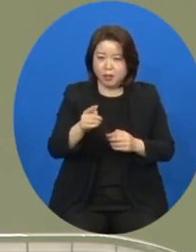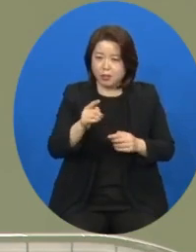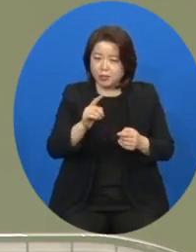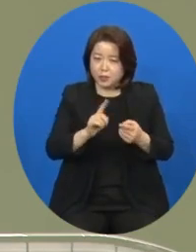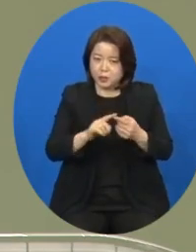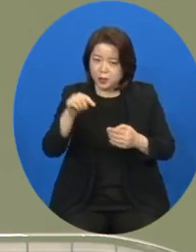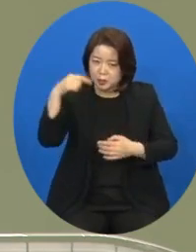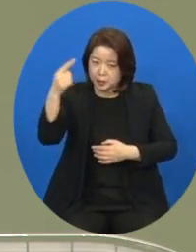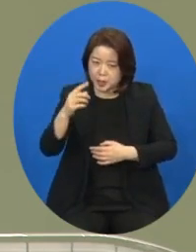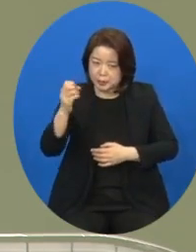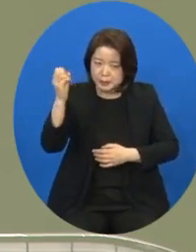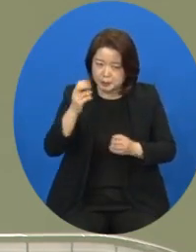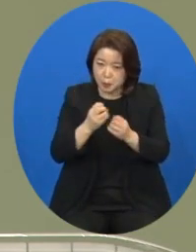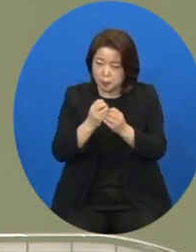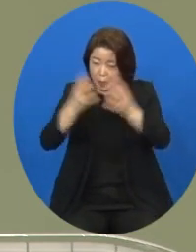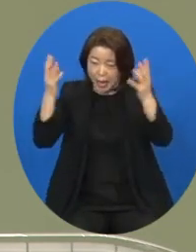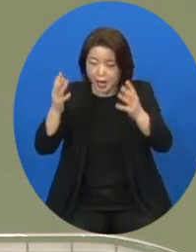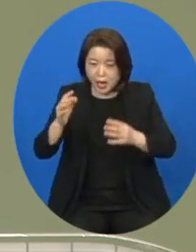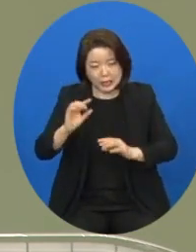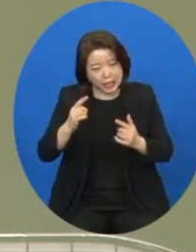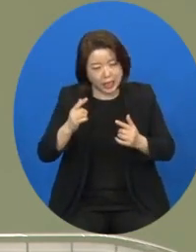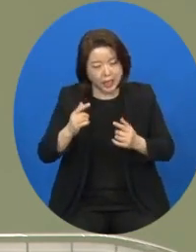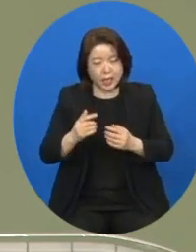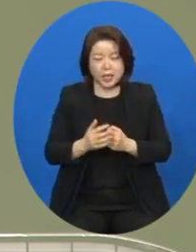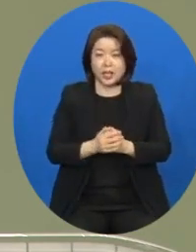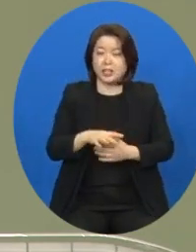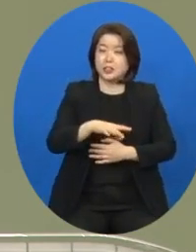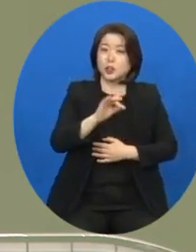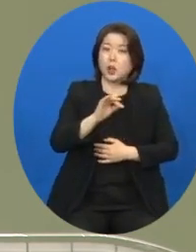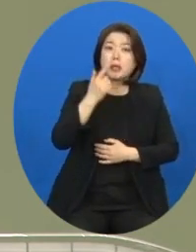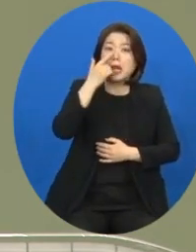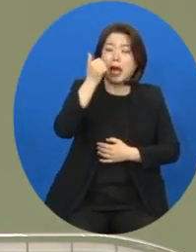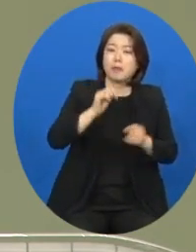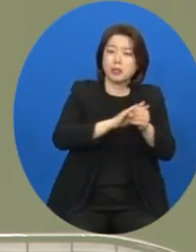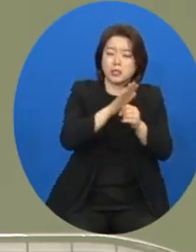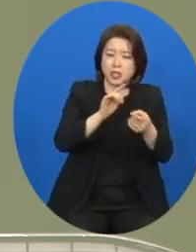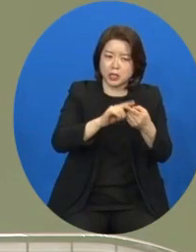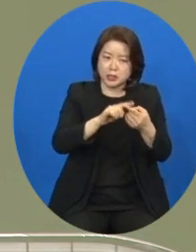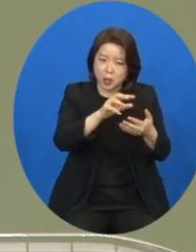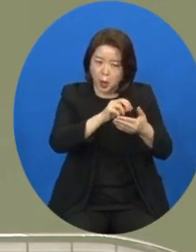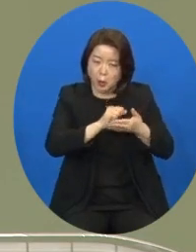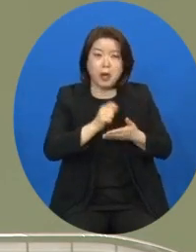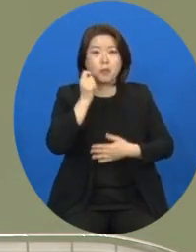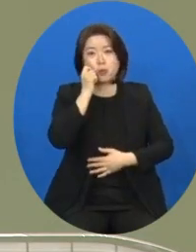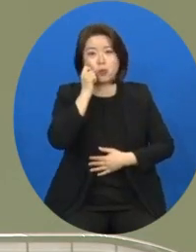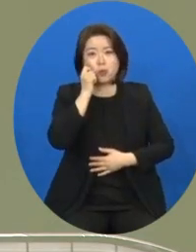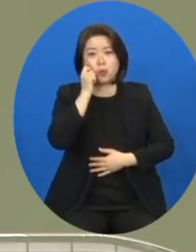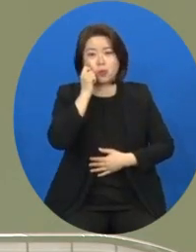아니야? 처음에는 아버지의 그 사랑을 그대로 못 받아들이더래요.